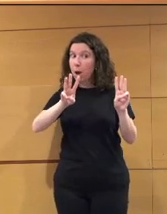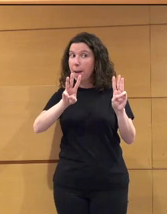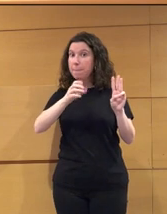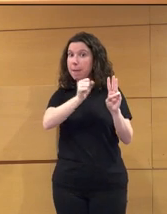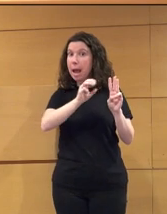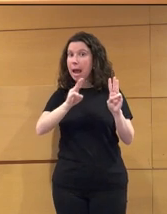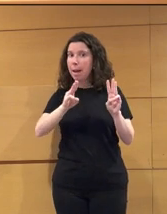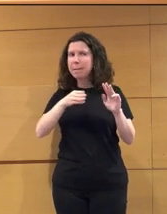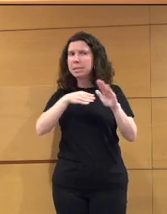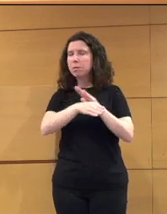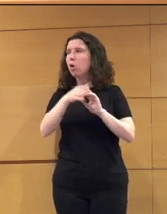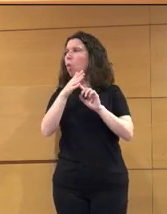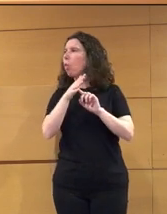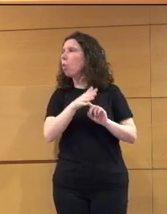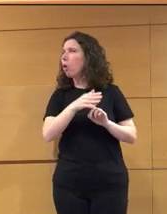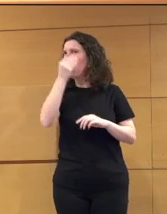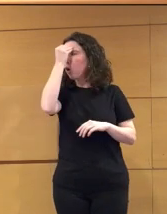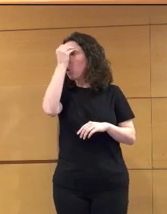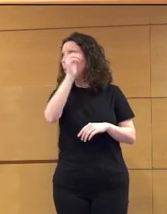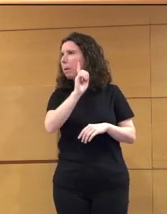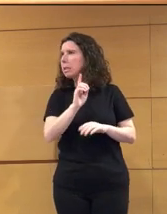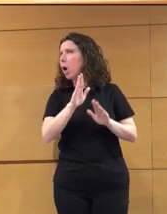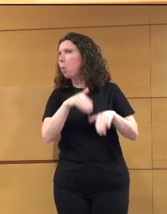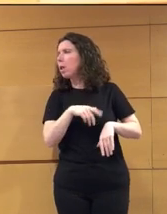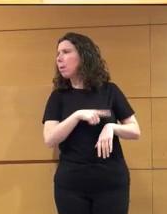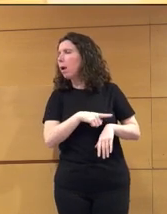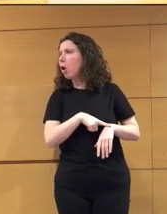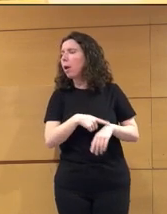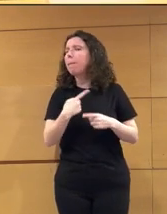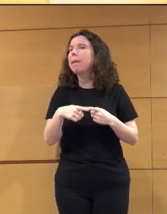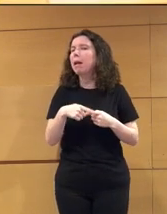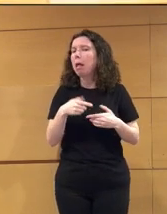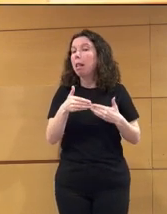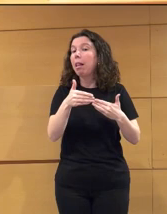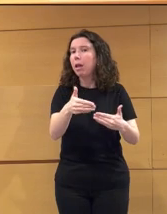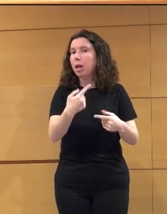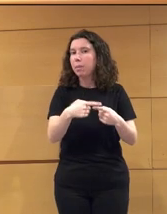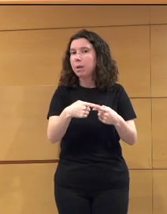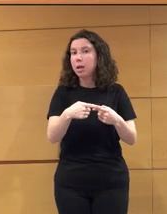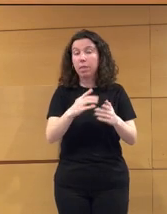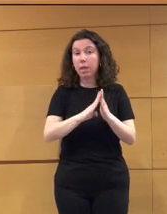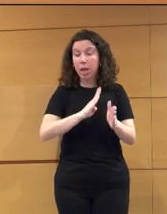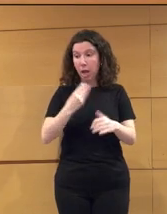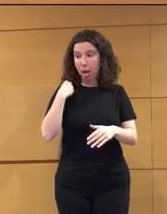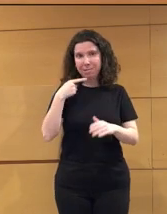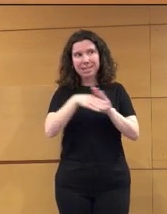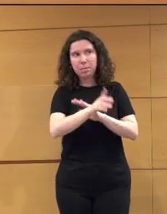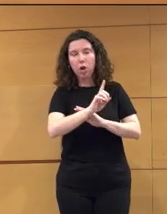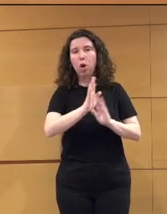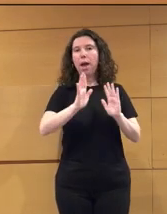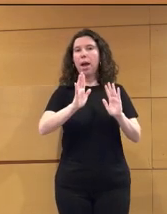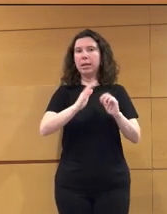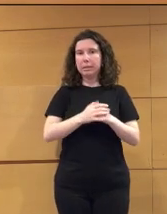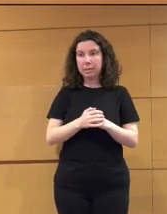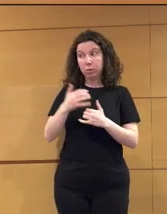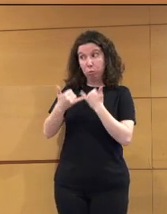aplicacions? Això de per l'últim moment, ja quan ens diuen això no és accessible. I aquest és el problema, no? Que com que ho deixem per l'últim